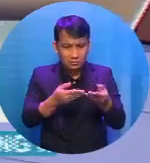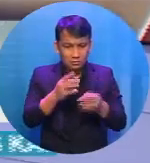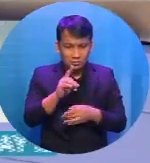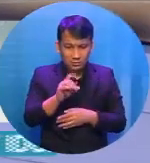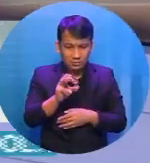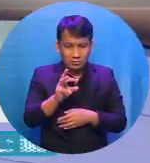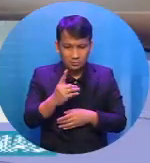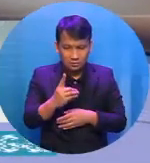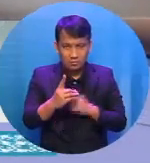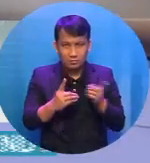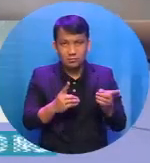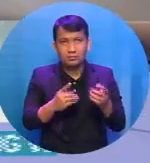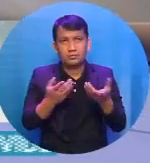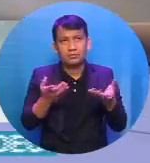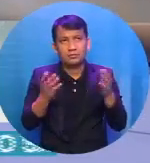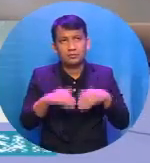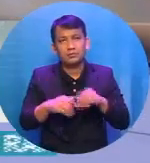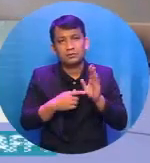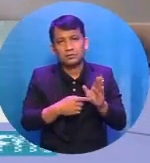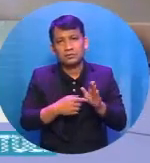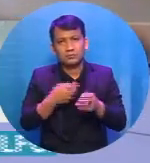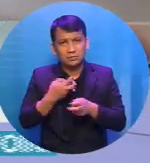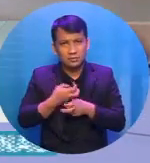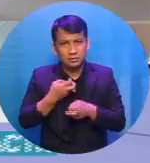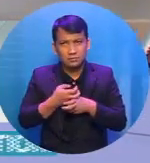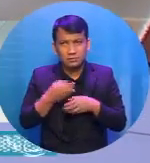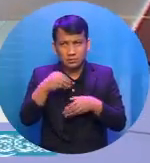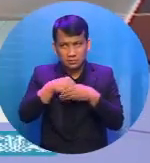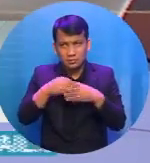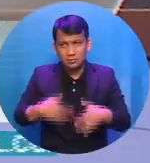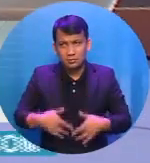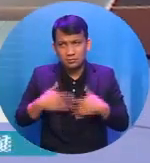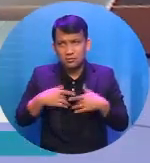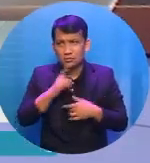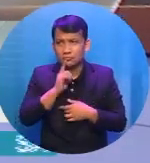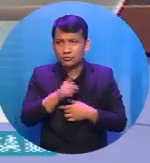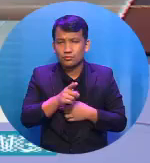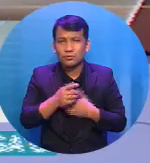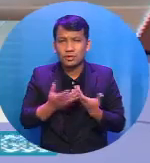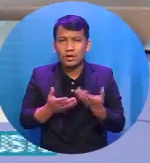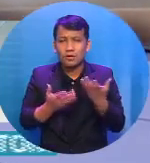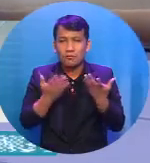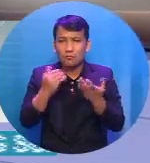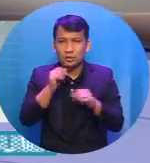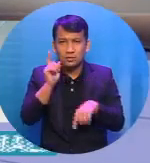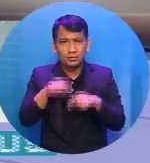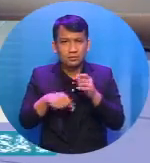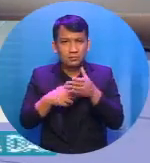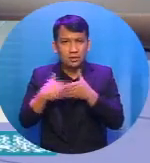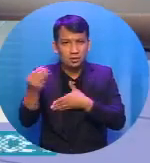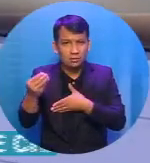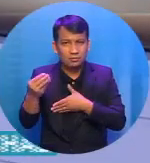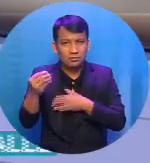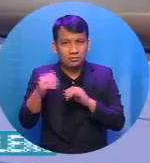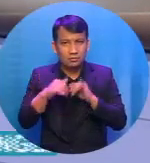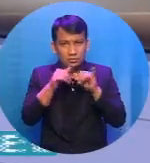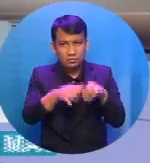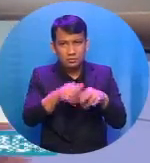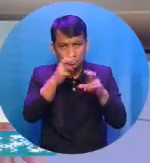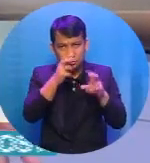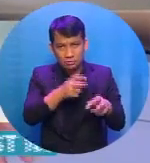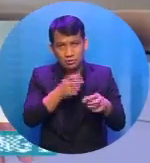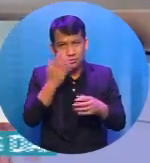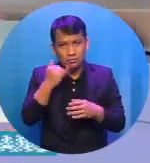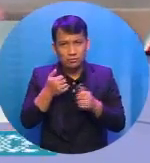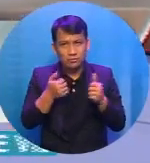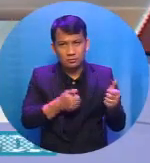doon, nako, mas mahirap ang buhay doon sa totoo lang. Meaning, hindi ka na makakalabas-labas. Stricto sila doon. Of course,